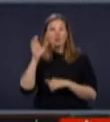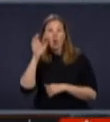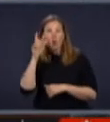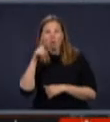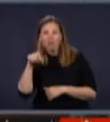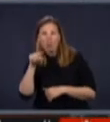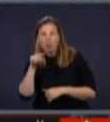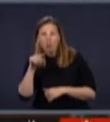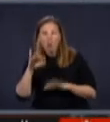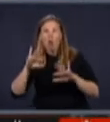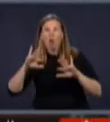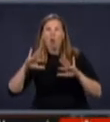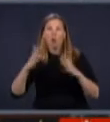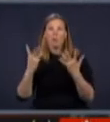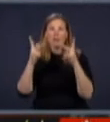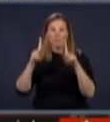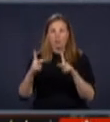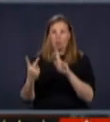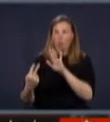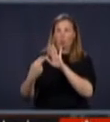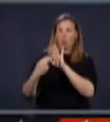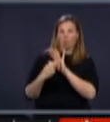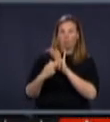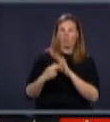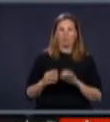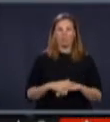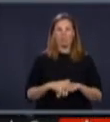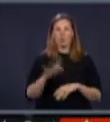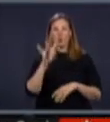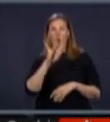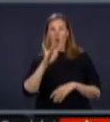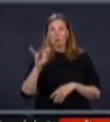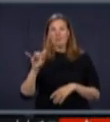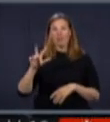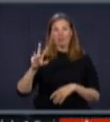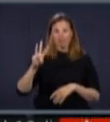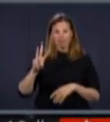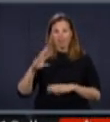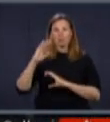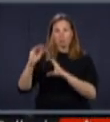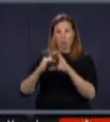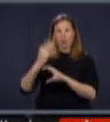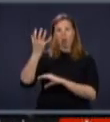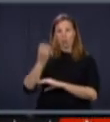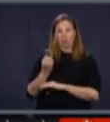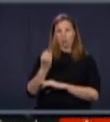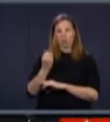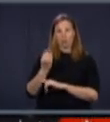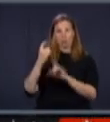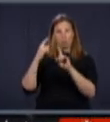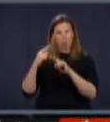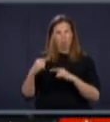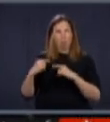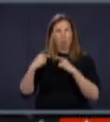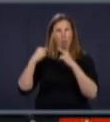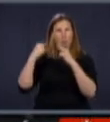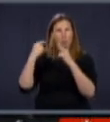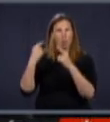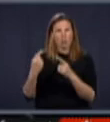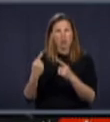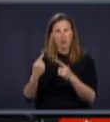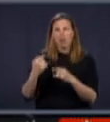été faites pour régler des problèmes dénoncés? Alors, on a reçu 836 courriels depuis... en fait, c'est